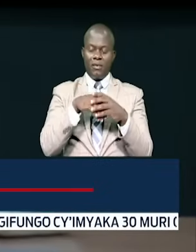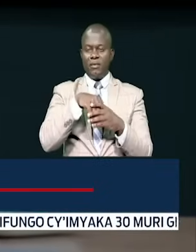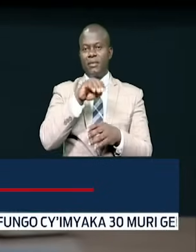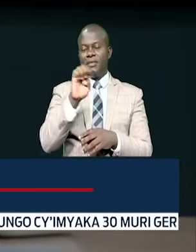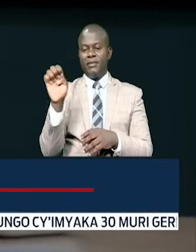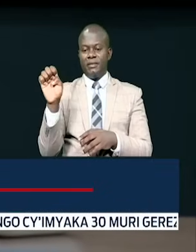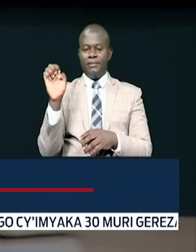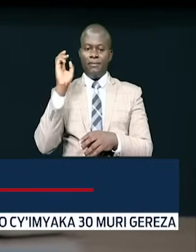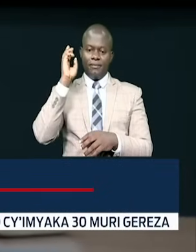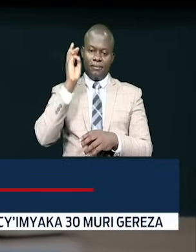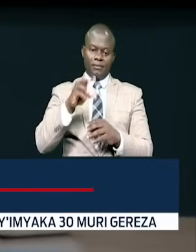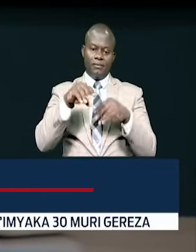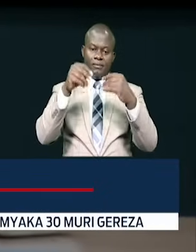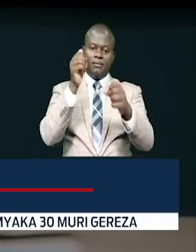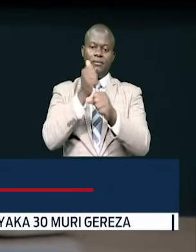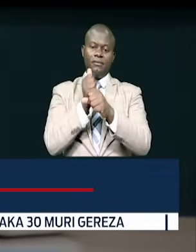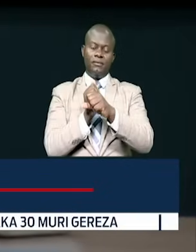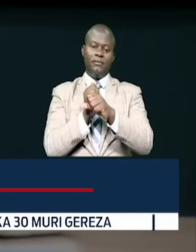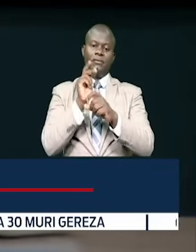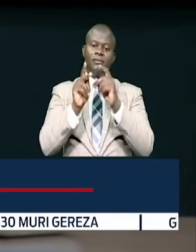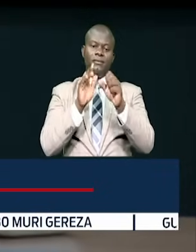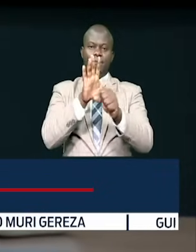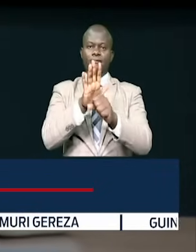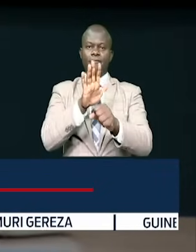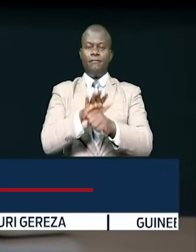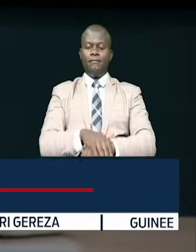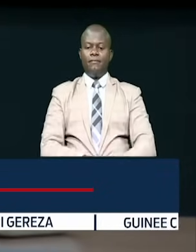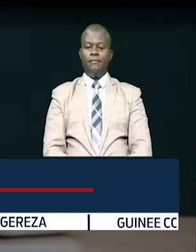n'iburasirazuba rikazatanga imirimo ku baturage b'abanyarwanda.